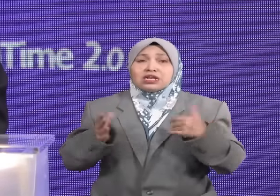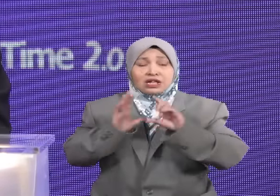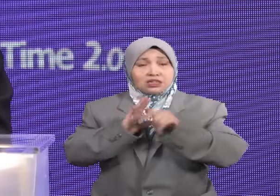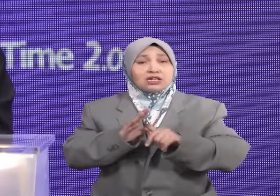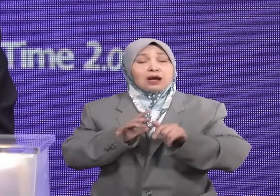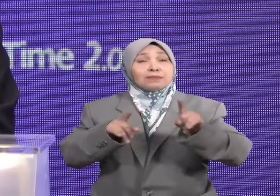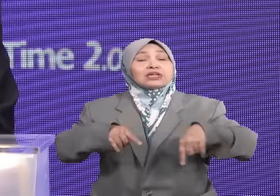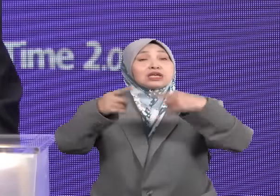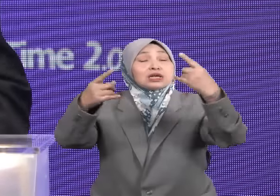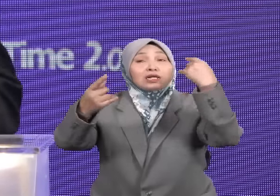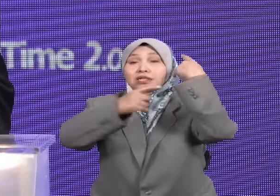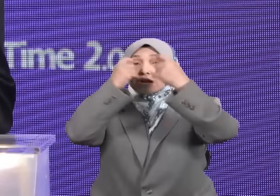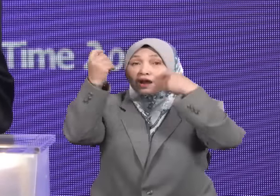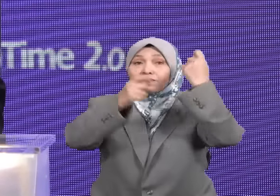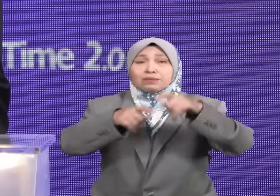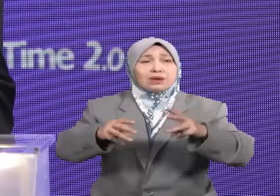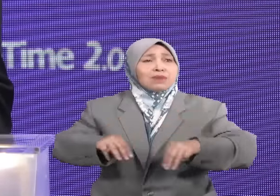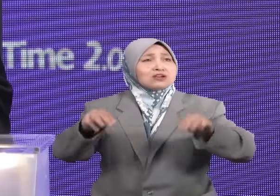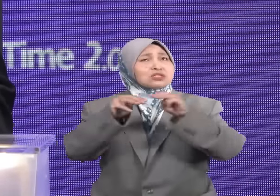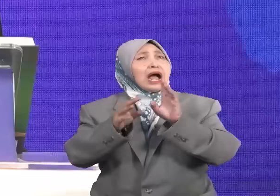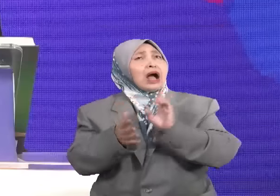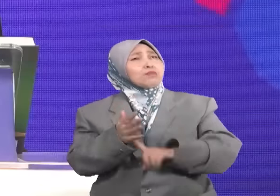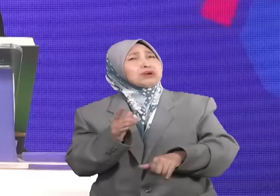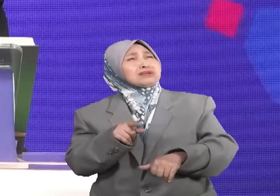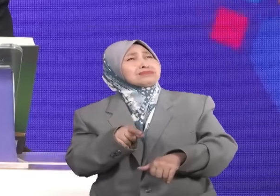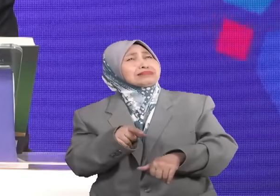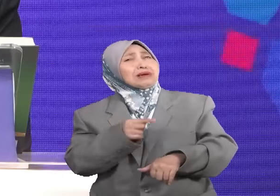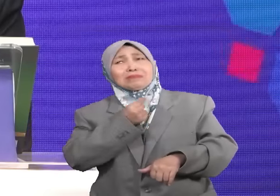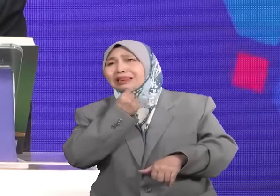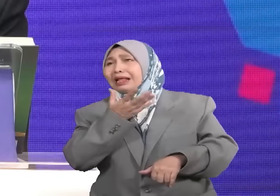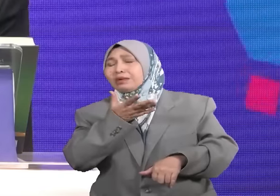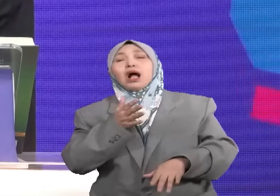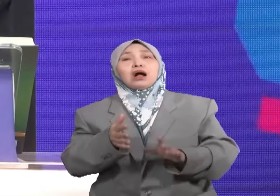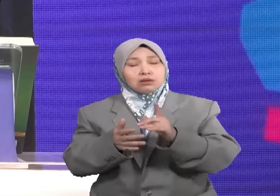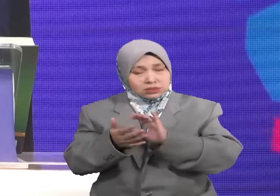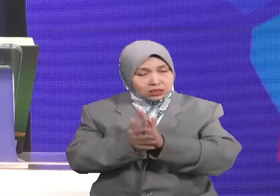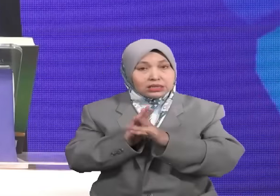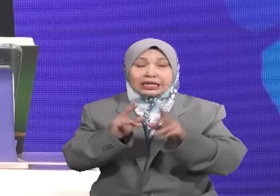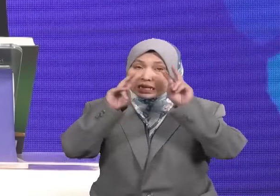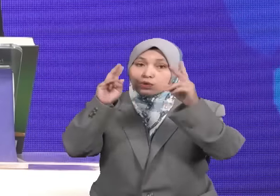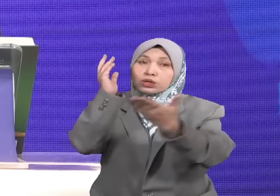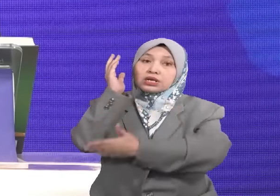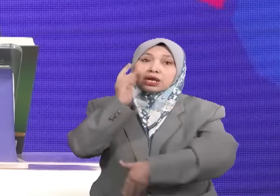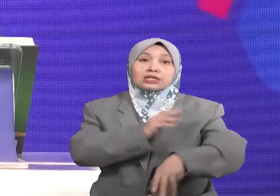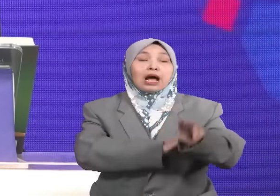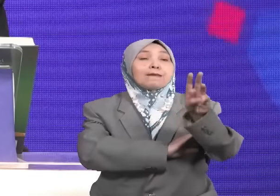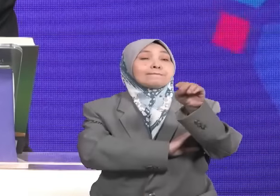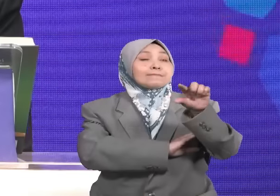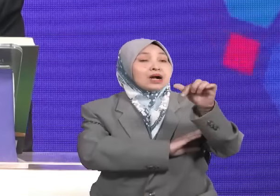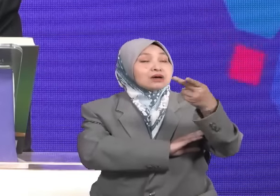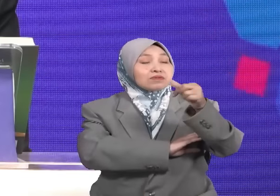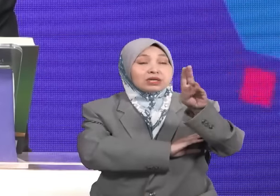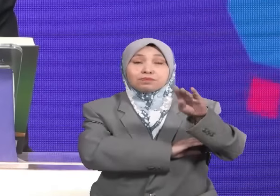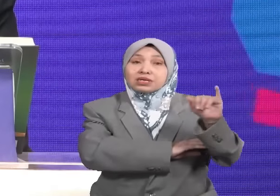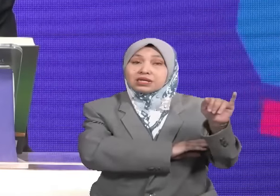pergi berjalan kan? Betul. Pergi masjid ni kata, ni apa benda ni? Ah, ha, betul. Kalau kita lihat negara-negara seperti Maghribi, dan